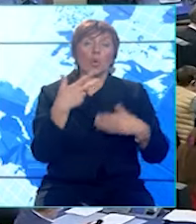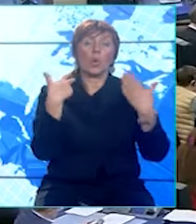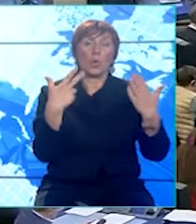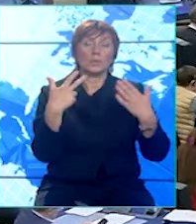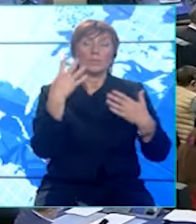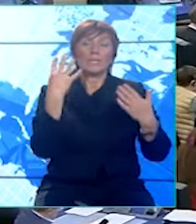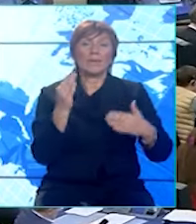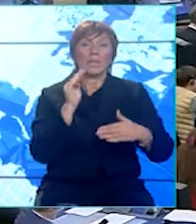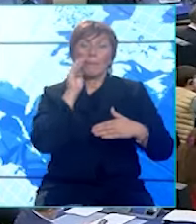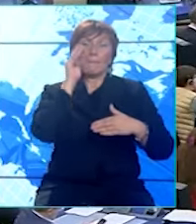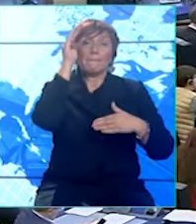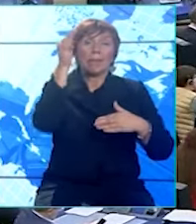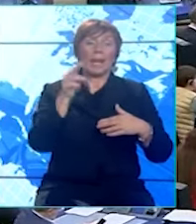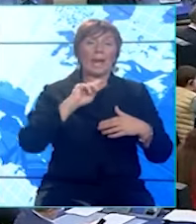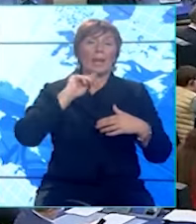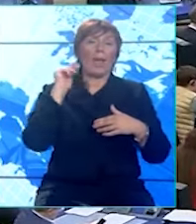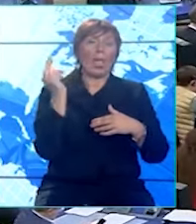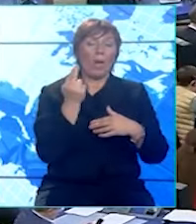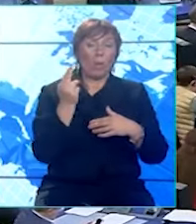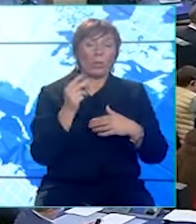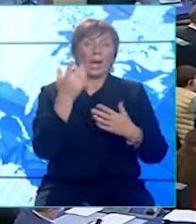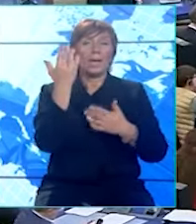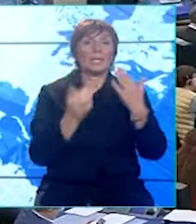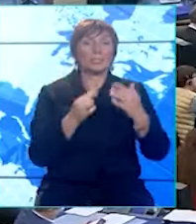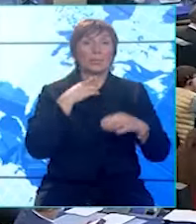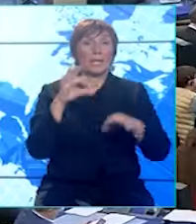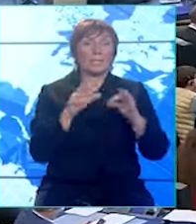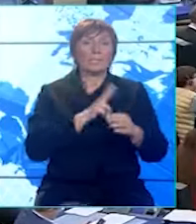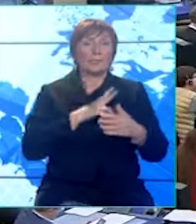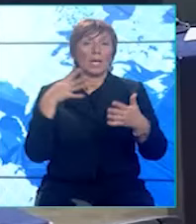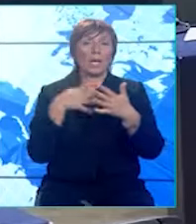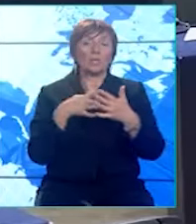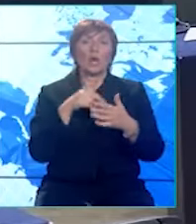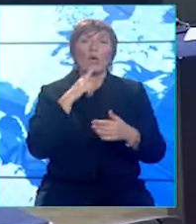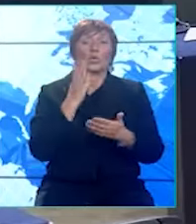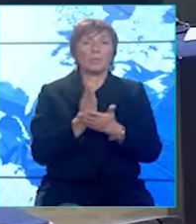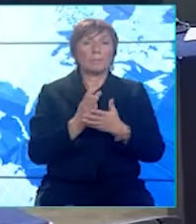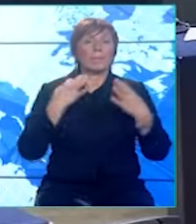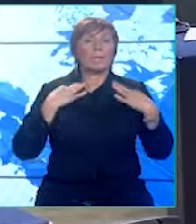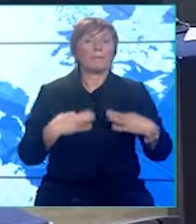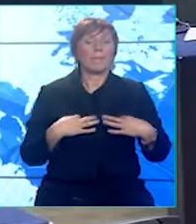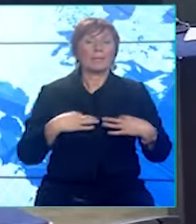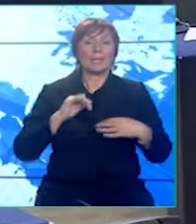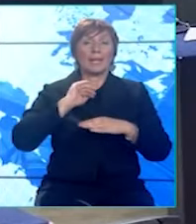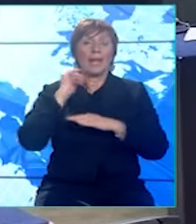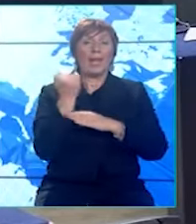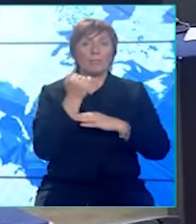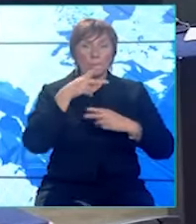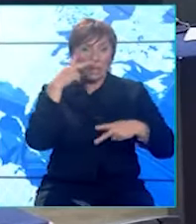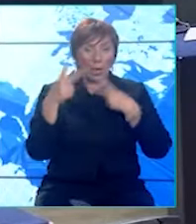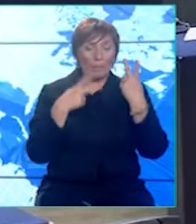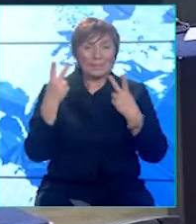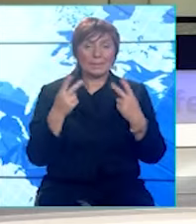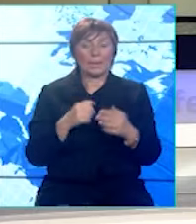189 milijardi eura. Rezultat izbora također ima utjecaja i na to ko će biti predsjednik Evropske komisije.